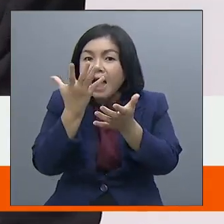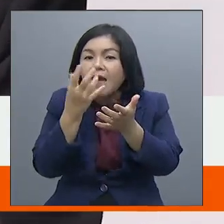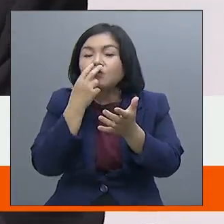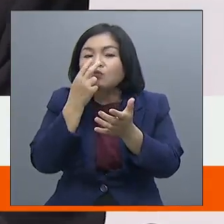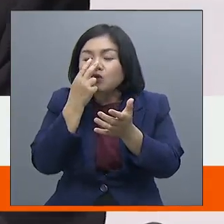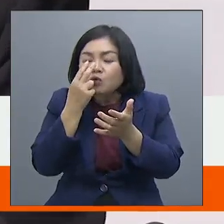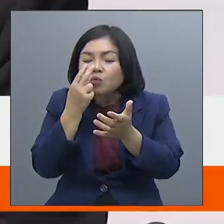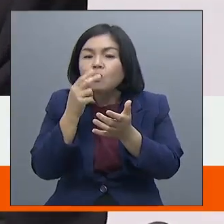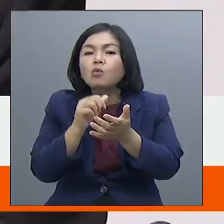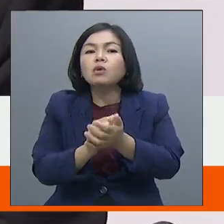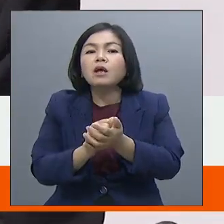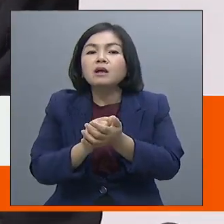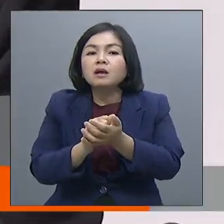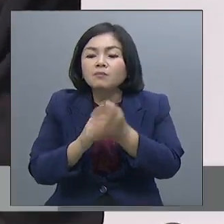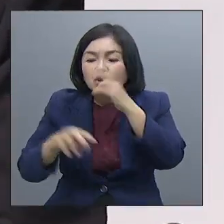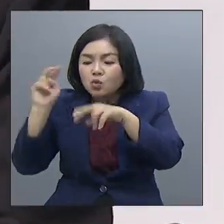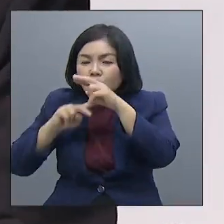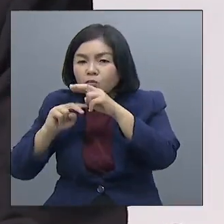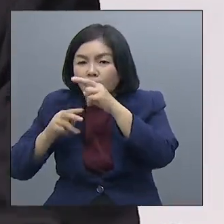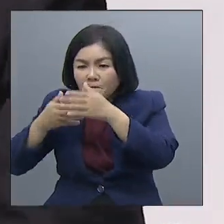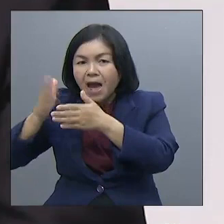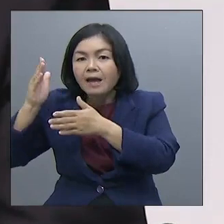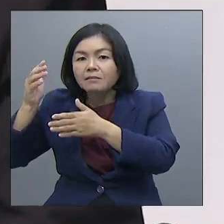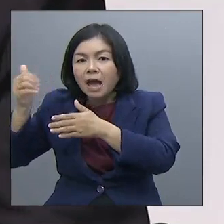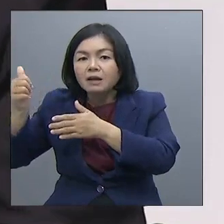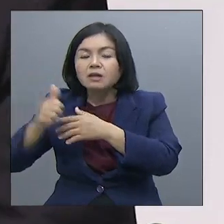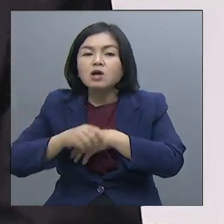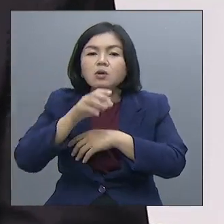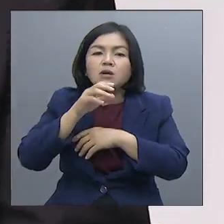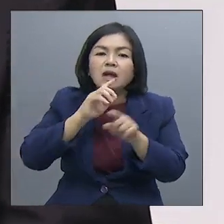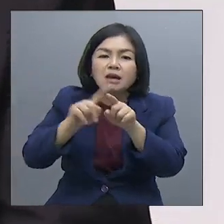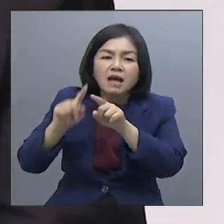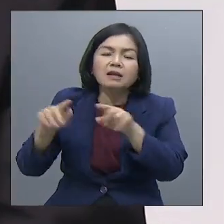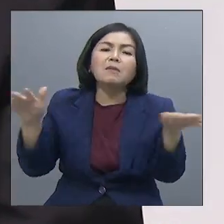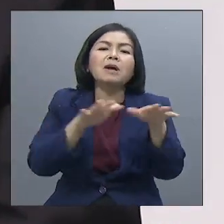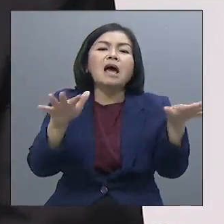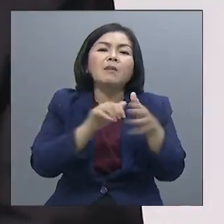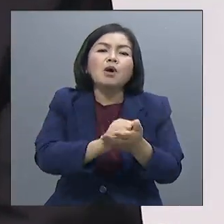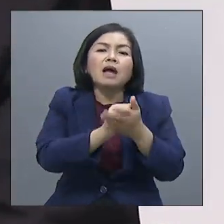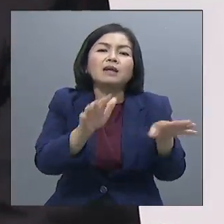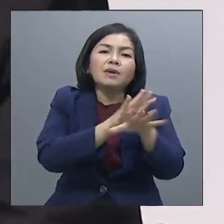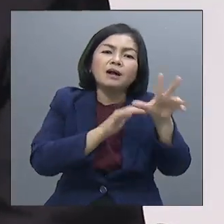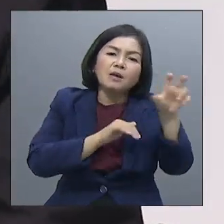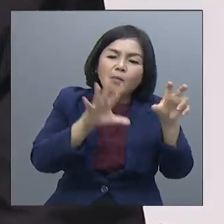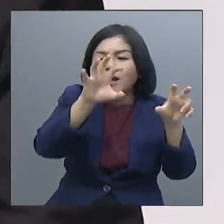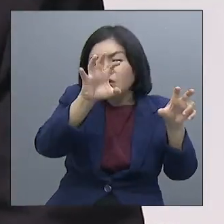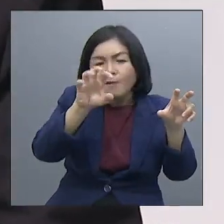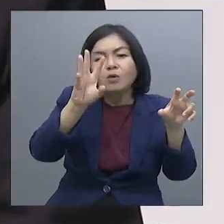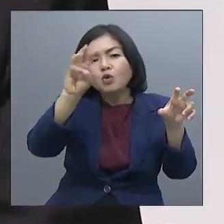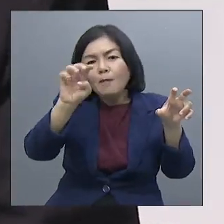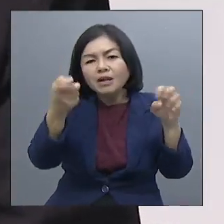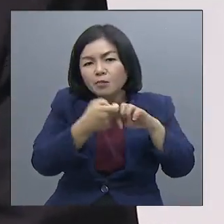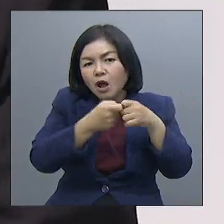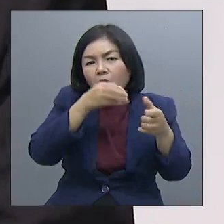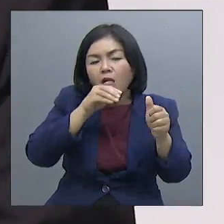งที่สุดเนี่ยส่วนใหญ่จะตรวจสอบคุณภาพผ่านแต่ส่วนใหญ่ที่พวกบ่นเนี่ยก็คือแพ็กเกจปกติแพ็กเกจ300บ้าง500บ้าง600บ้างนะ